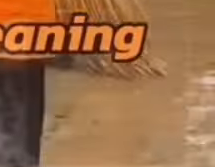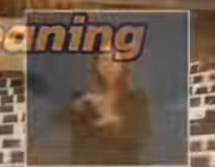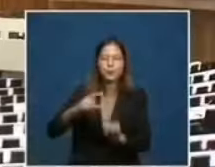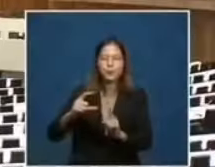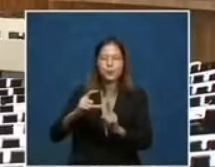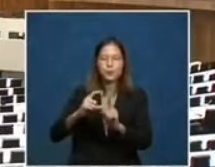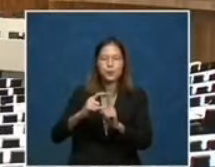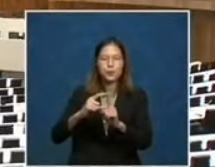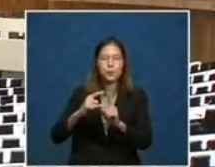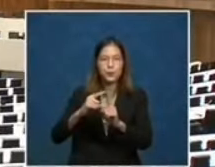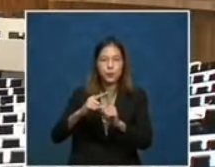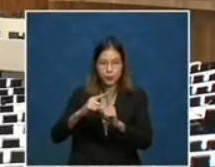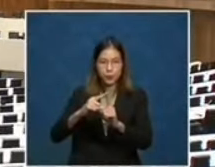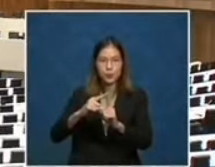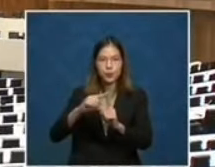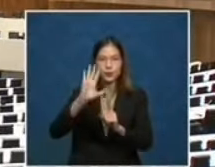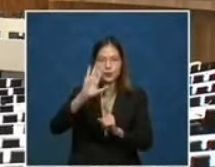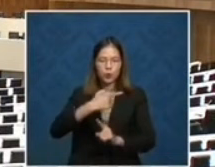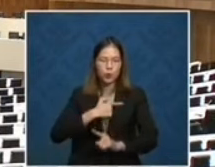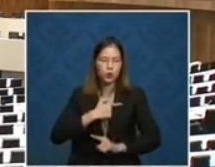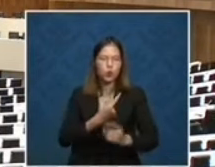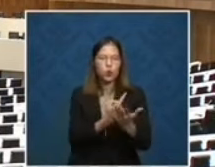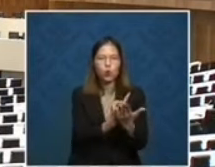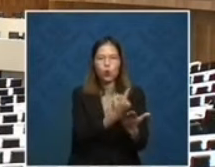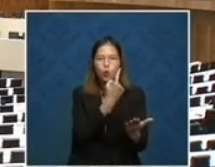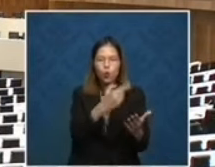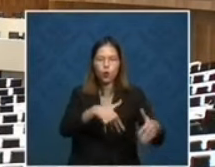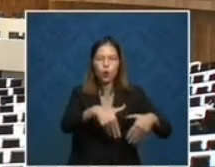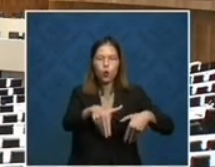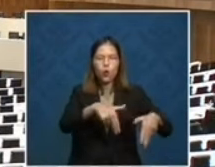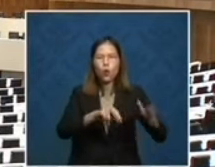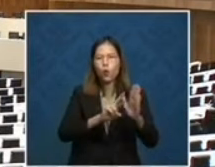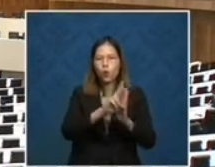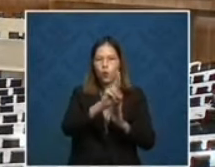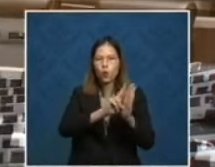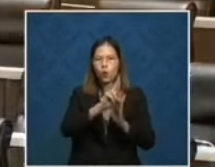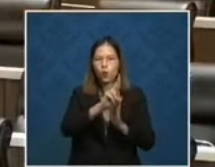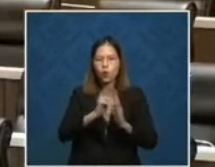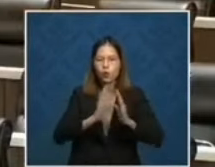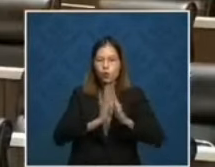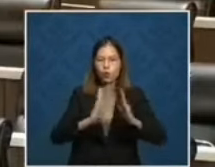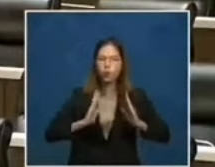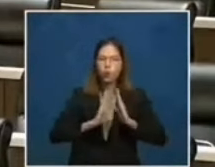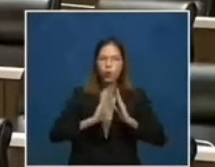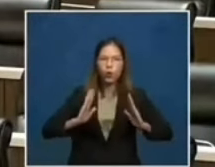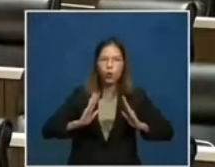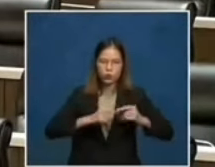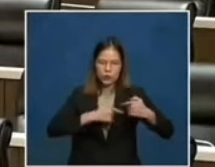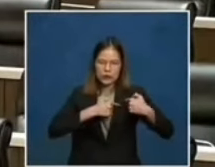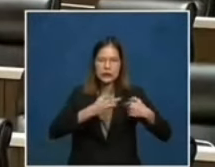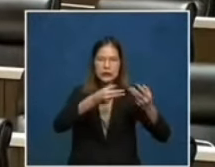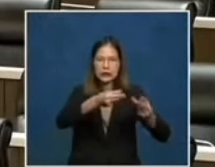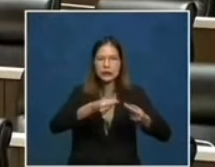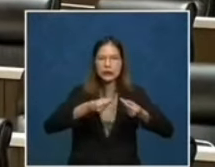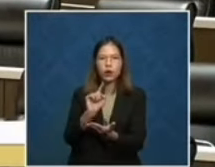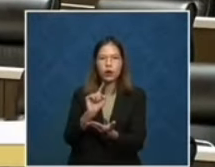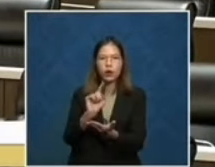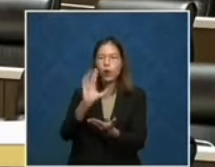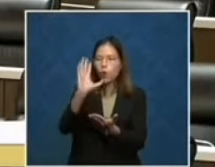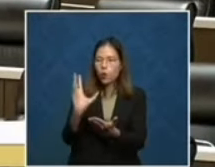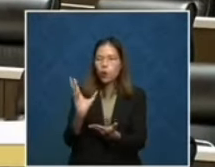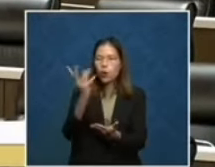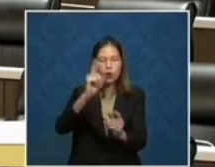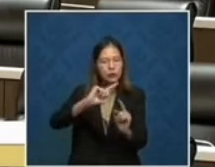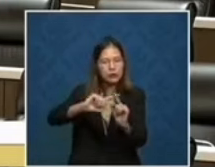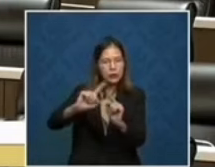เฮผมขอเป็นตัวแทนของพี่น้องประชาชนชาวเชียงรายขอขอบคุณทานน้ำใจของพี่น้องชาวไทย